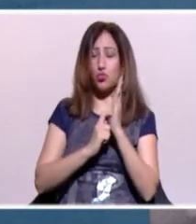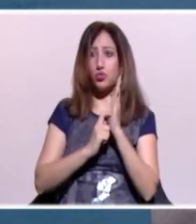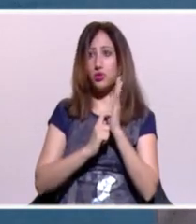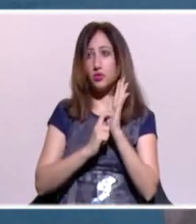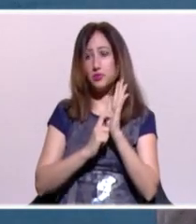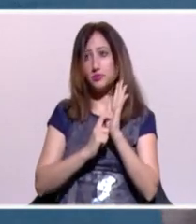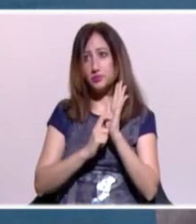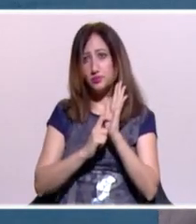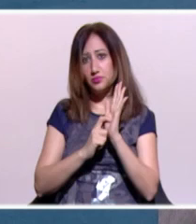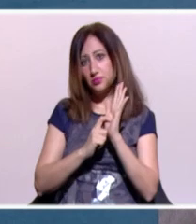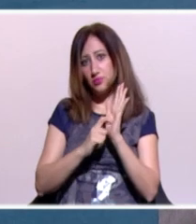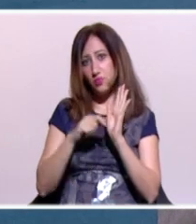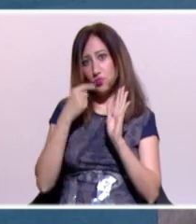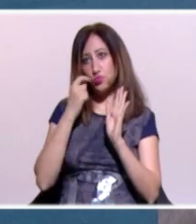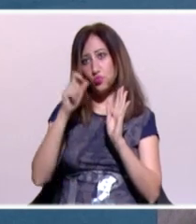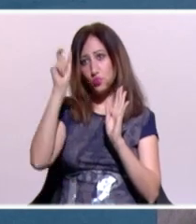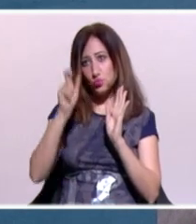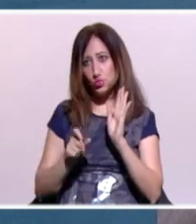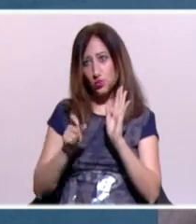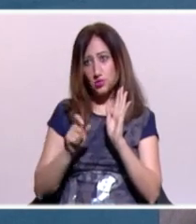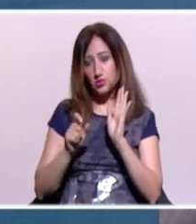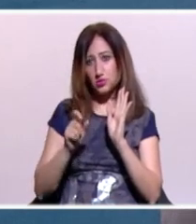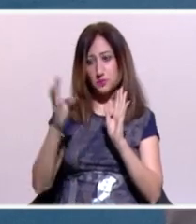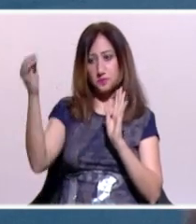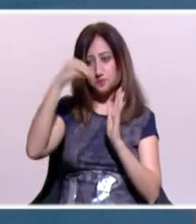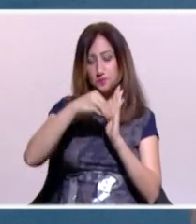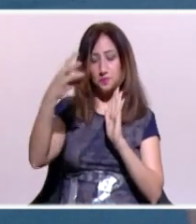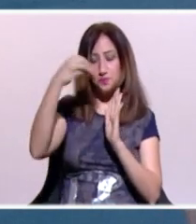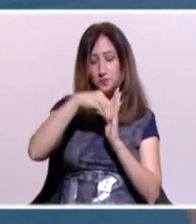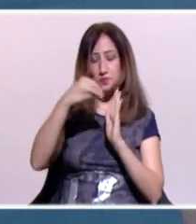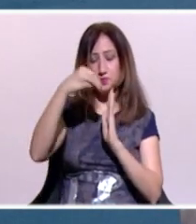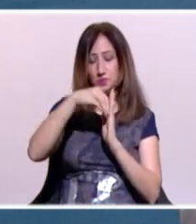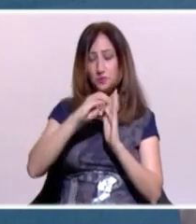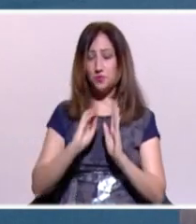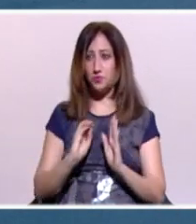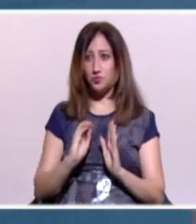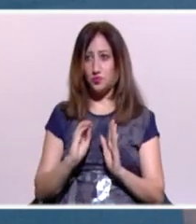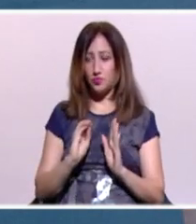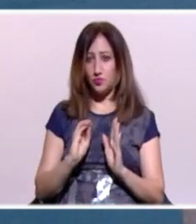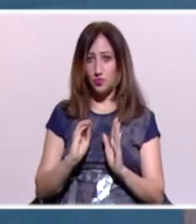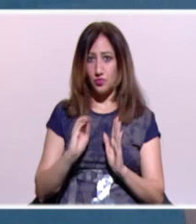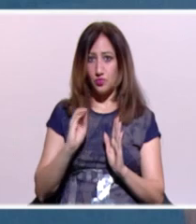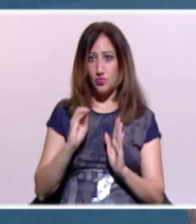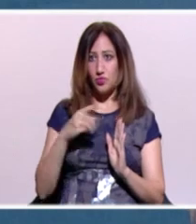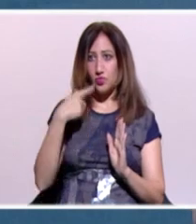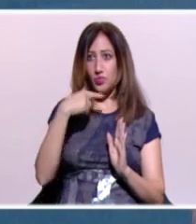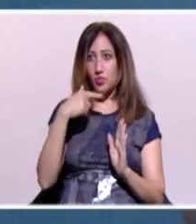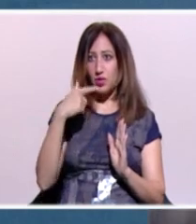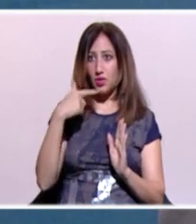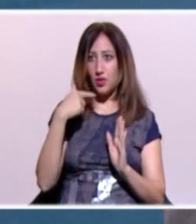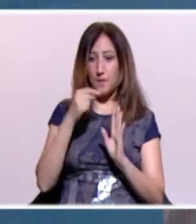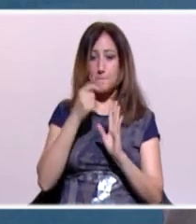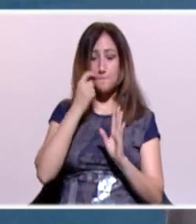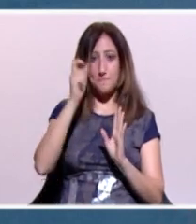كلهم. والحقيقه ده يعني يحسب الاستاذ عبد الرحيم انه ما طلعهمش من وجهه نظر واحده، طلعهم بني